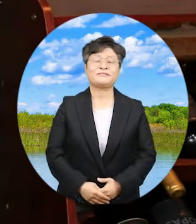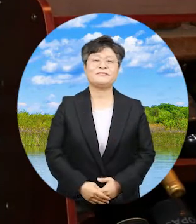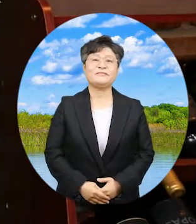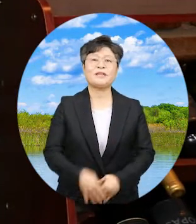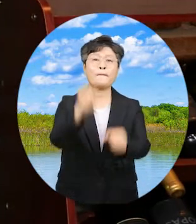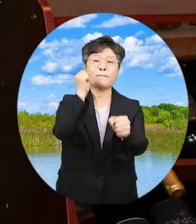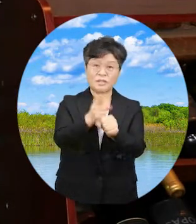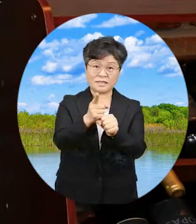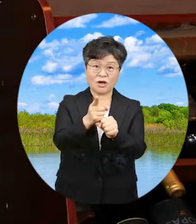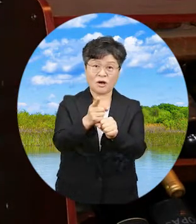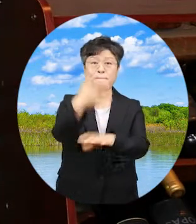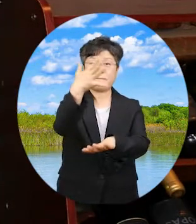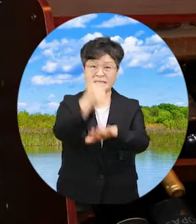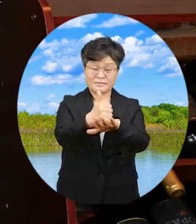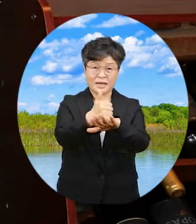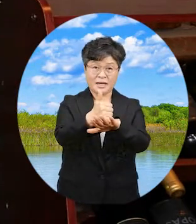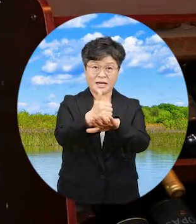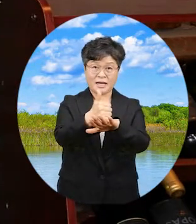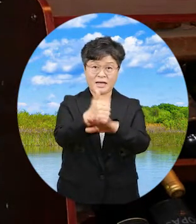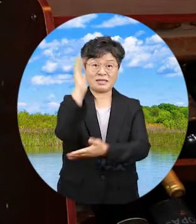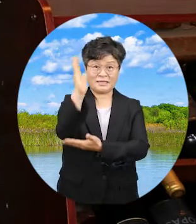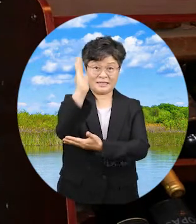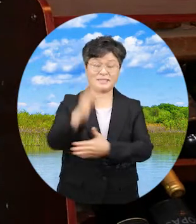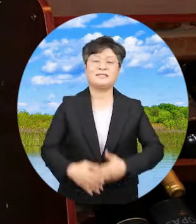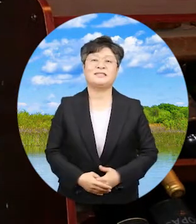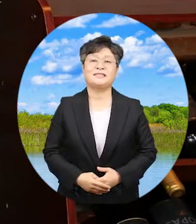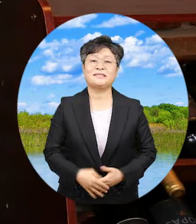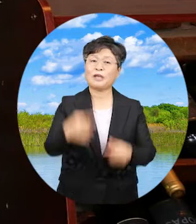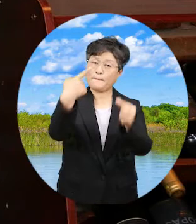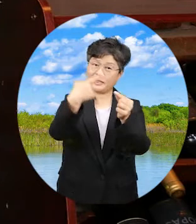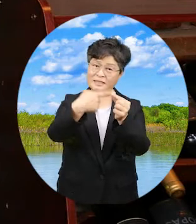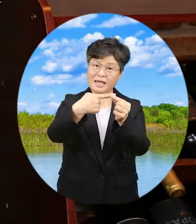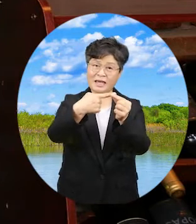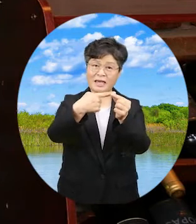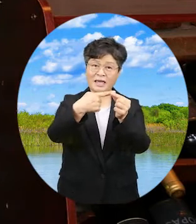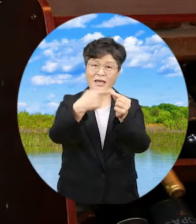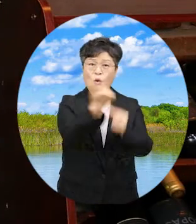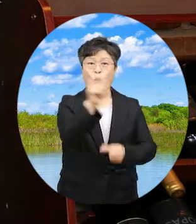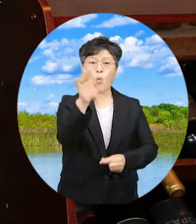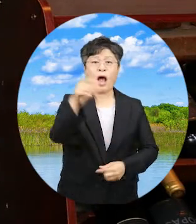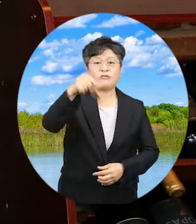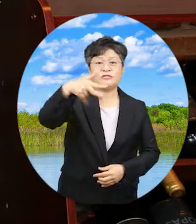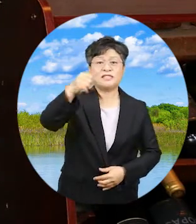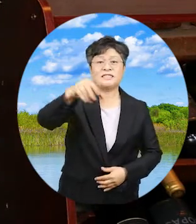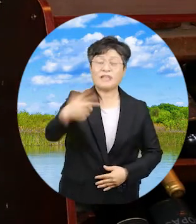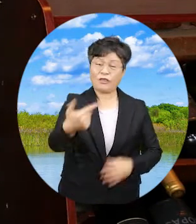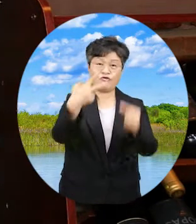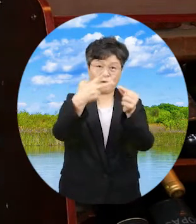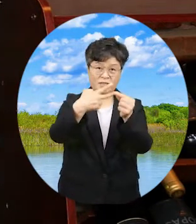자, 벌써 우리 마지막 획입니다. 우리 첫 번째 황구지천, 두